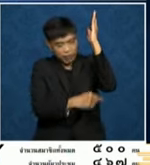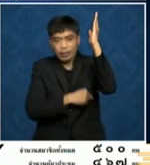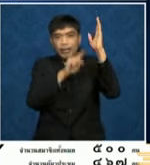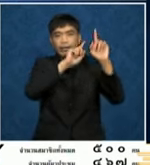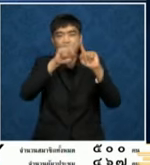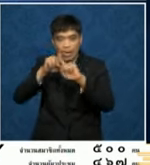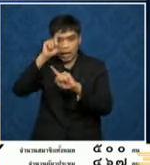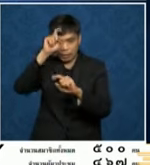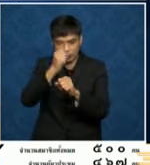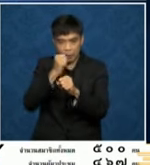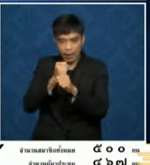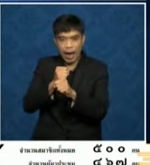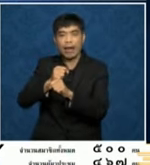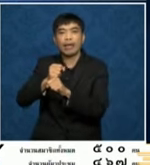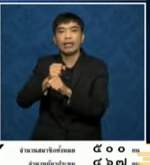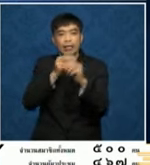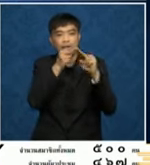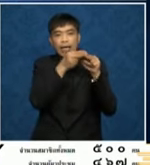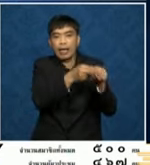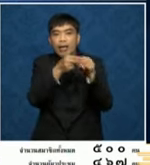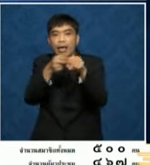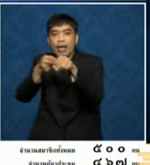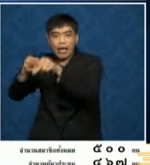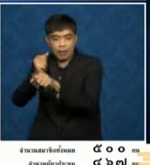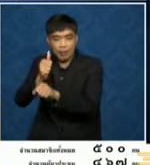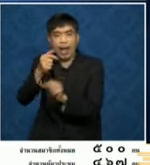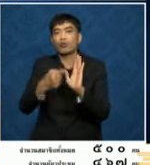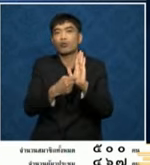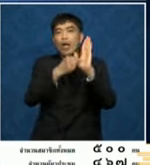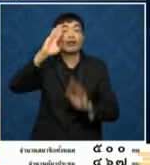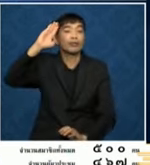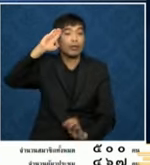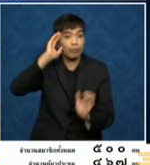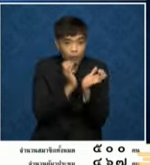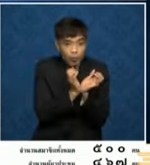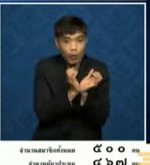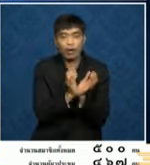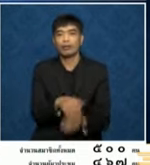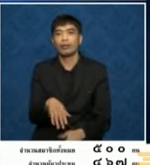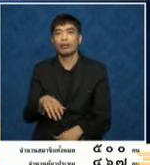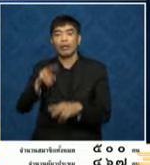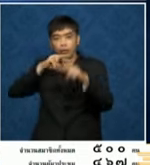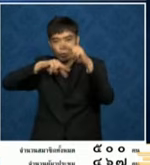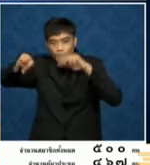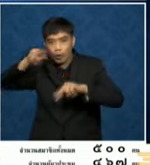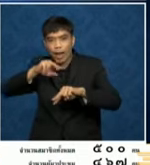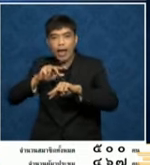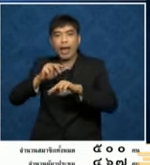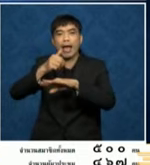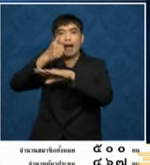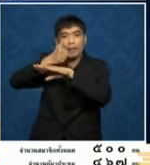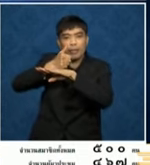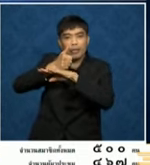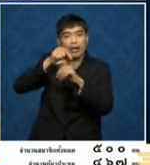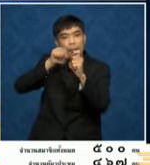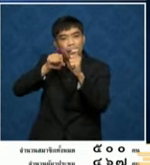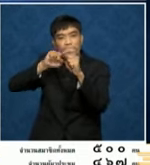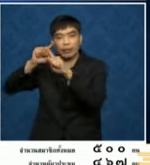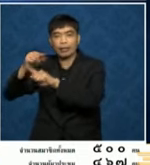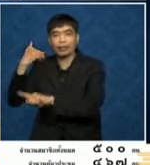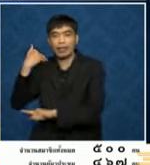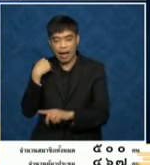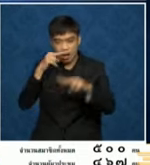ที่อย่างนี้ได้แล้วได้อยู่แล้วอย่างเช่นเจ้าหน้าที่ตำรวจทั่วไปเจ้าหน้าที่ปกครองซึ่งตรงนี้มีจำนวนงบประมาณโครงการรักษาความปลอดภั